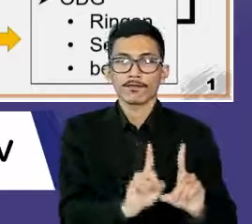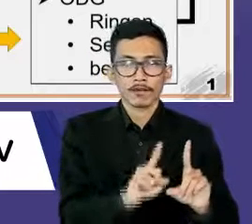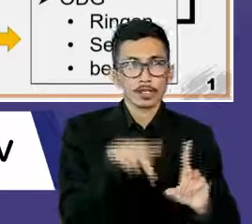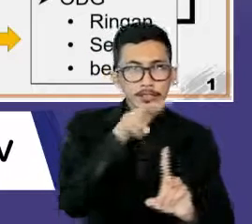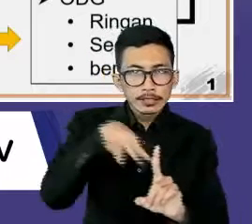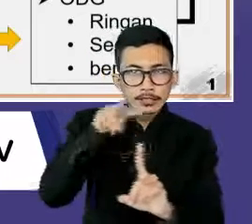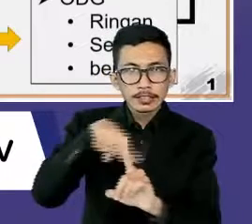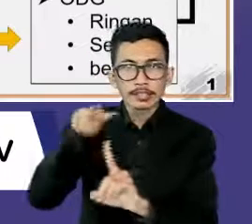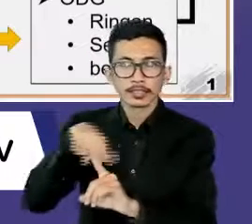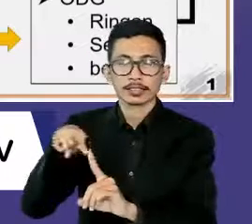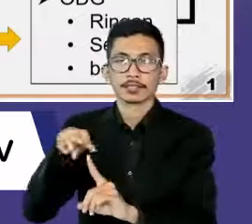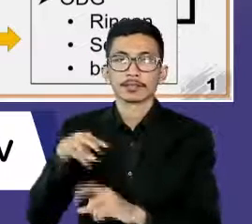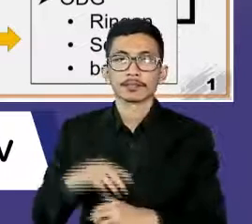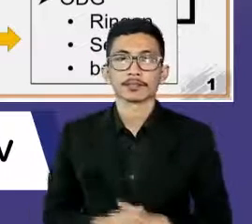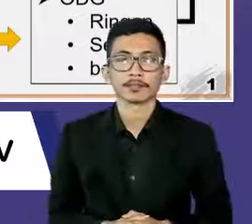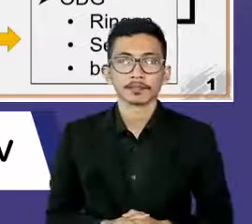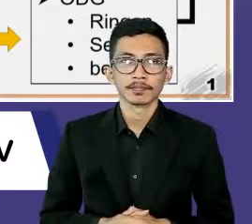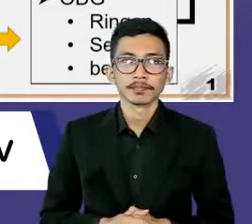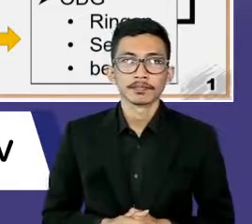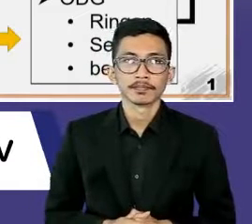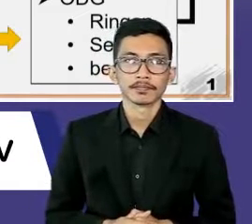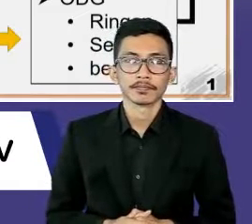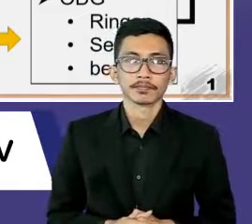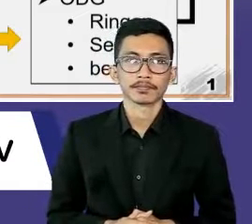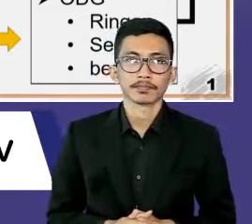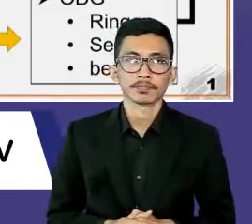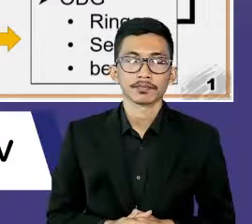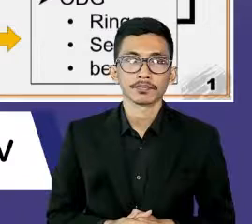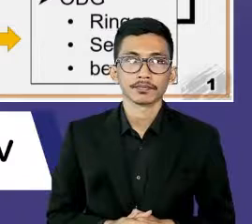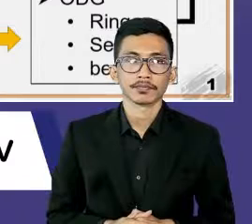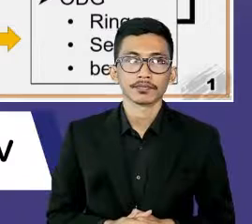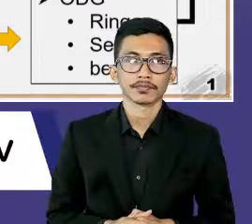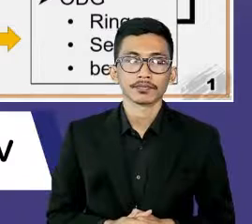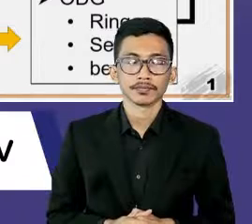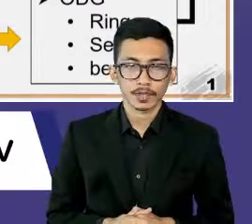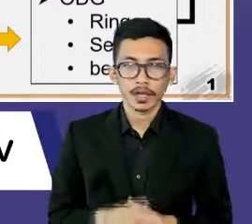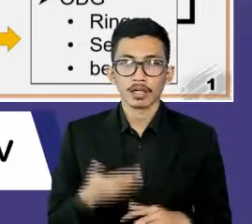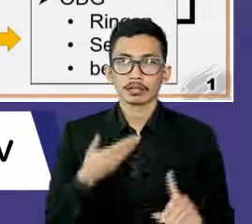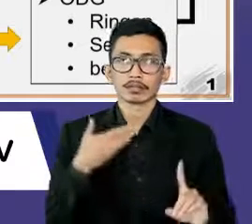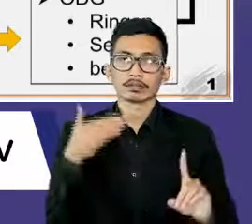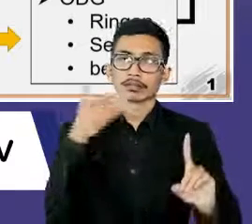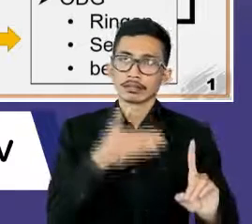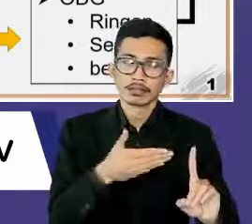Hai kasus konfirmatif tersebut Hai dengan cara mewawancarai